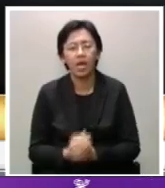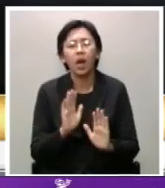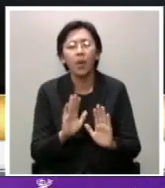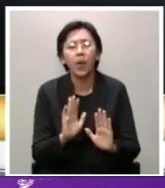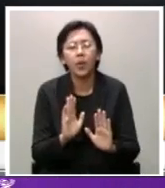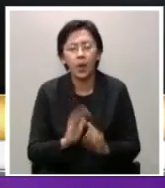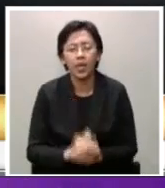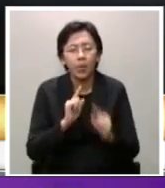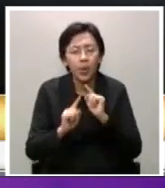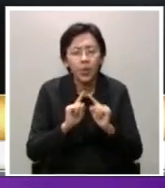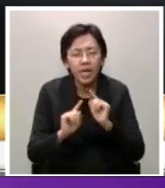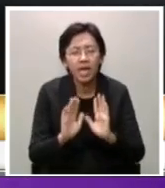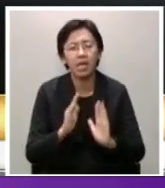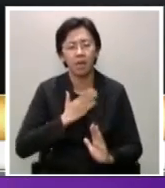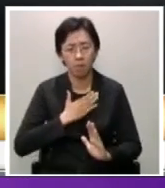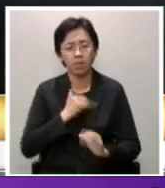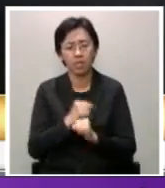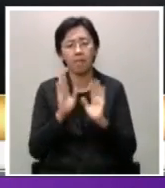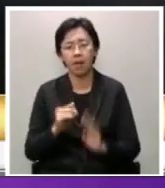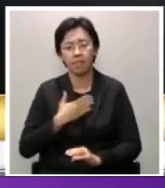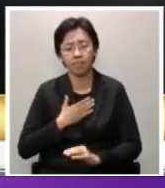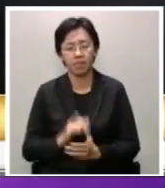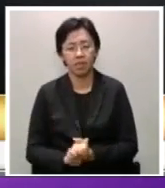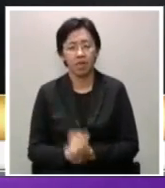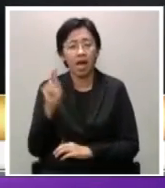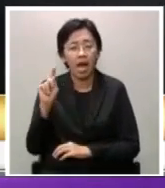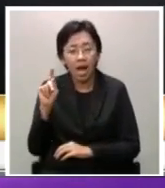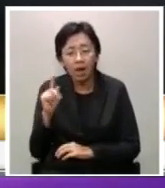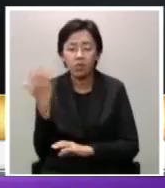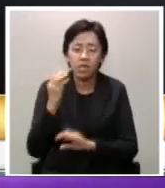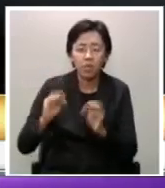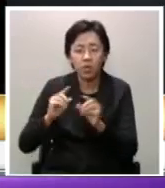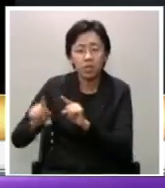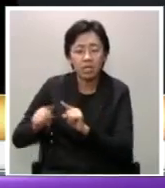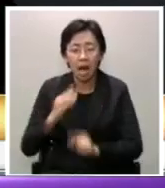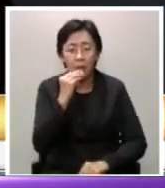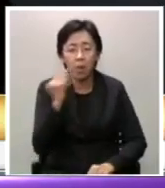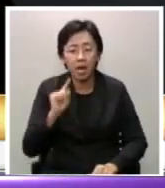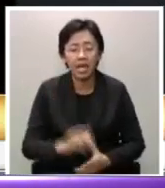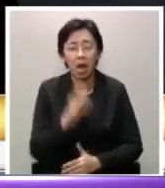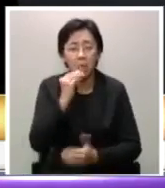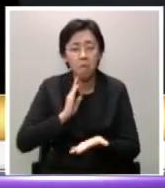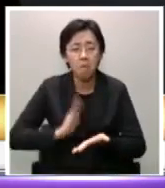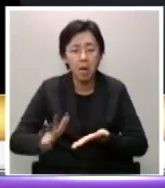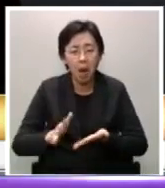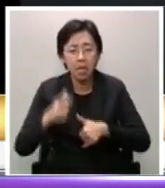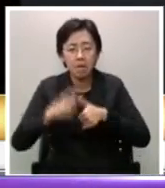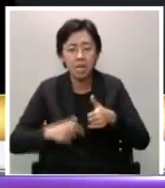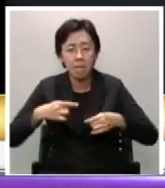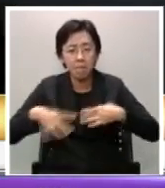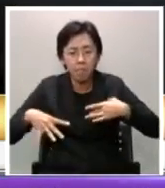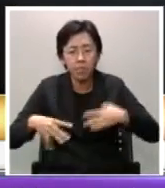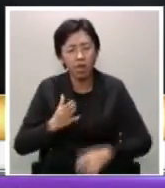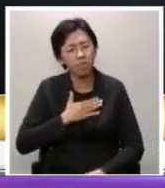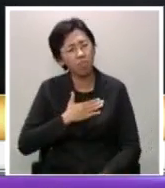งหน่อยคุยกันอะไรกันผมก็ทำมาอย่างเงี้ยกับสื่อหาว่าผมใช้คำพูดอะไรนะหยาบคายกริยาไม่เหมาะสมผมก็ไม่